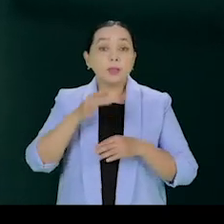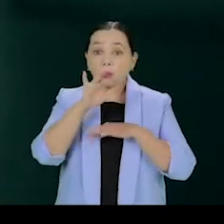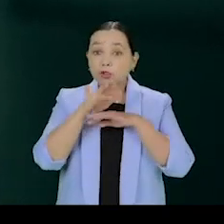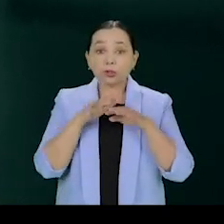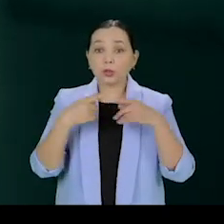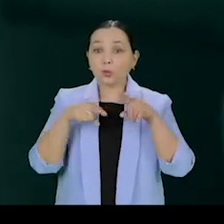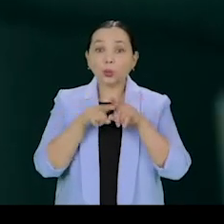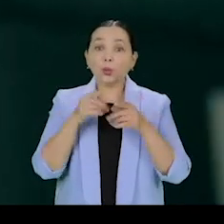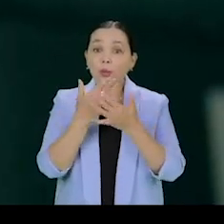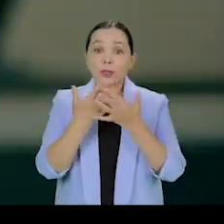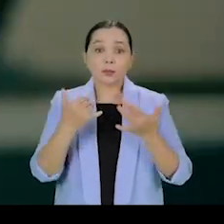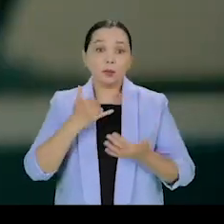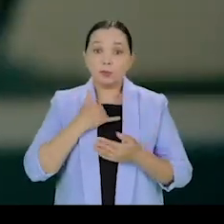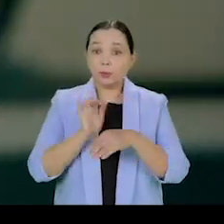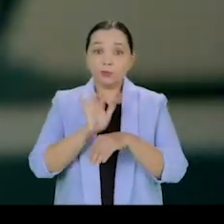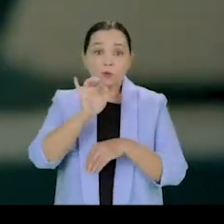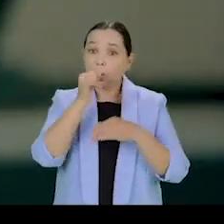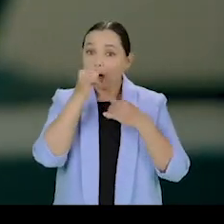Kechirasiz, lekin u narsalarni yubora olmaymiz.